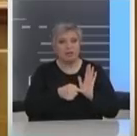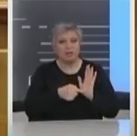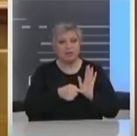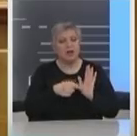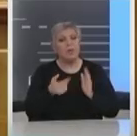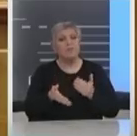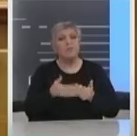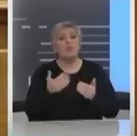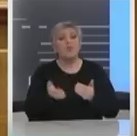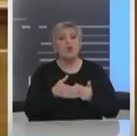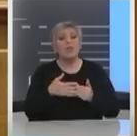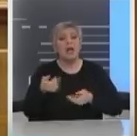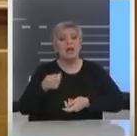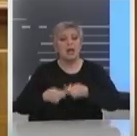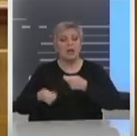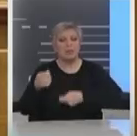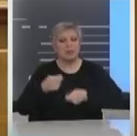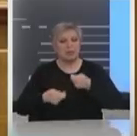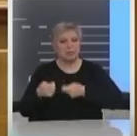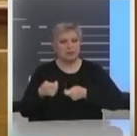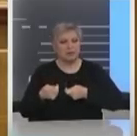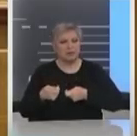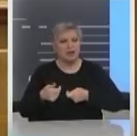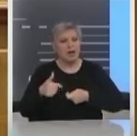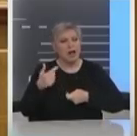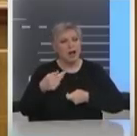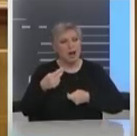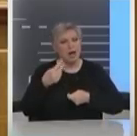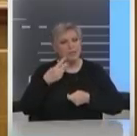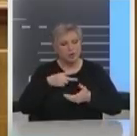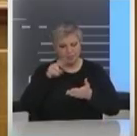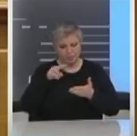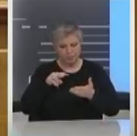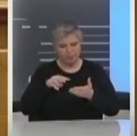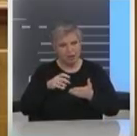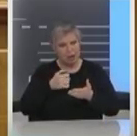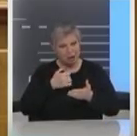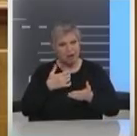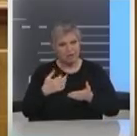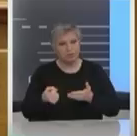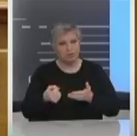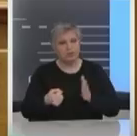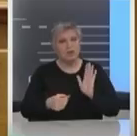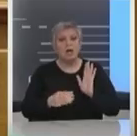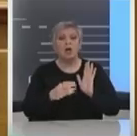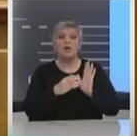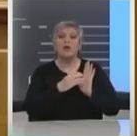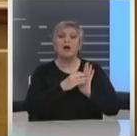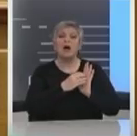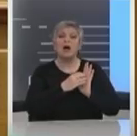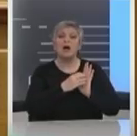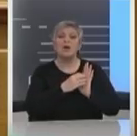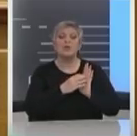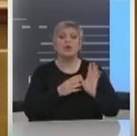ακόμα και αυτή είναι στη λάθος κατεύθυνση. Ξέρετε ποια είναι αυτή? Το άρθρο το οποίο φέρατε για